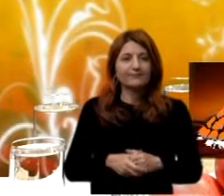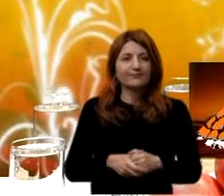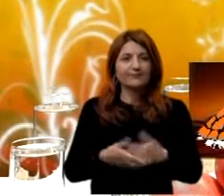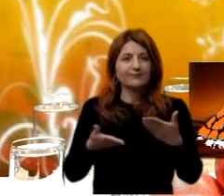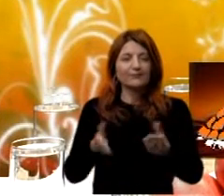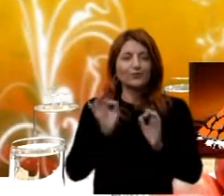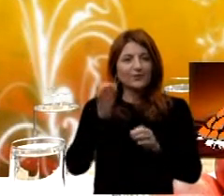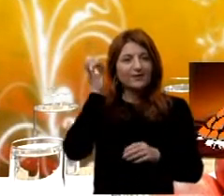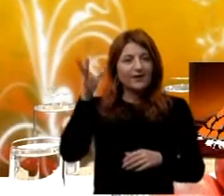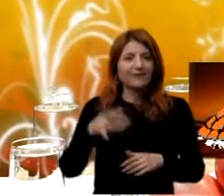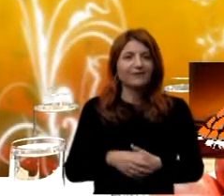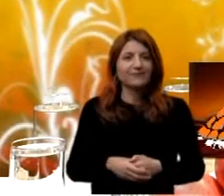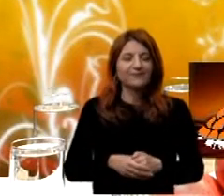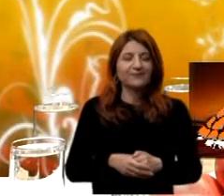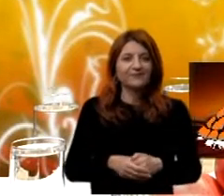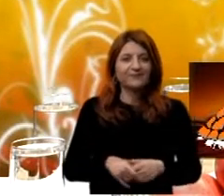Dobar dan.